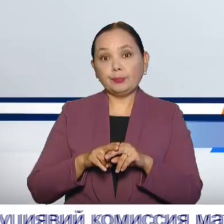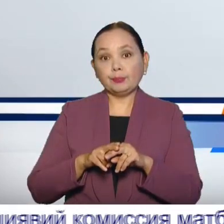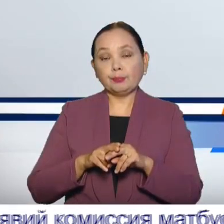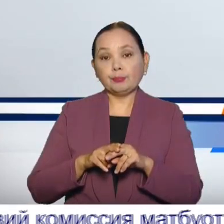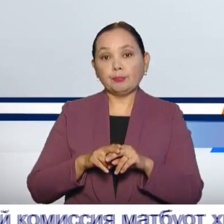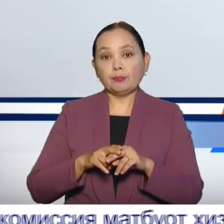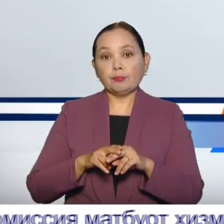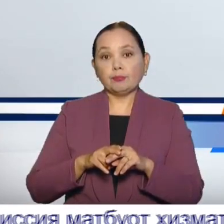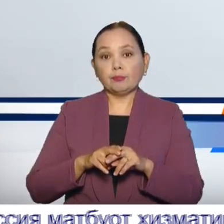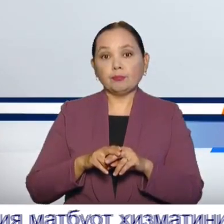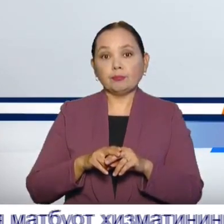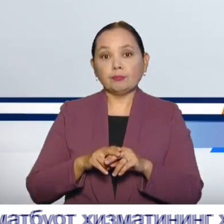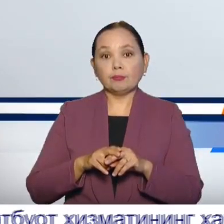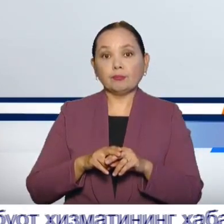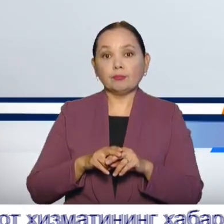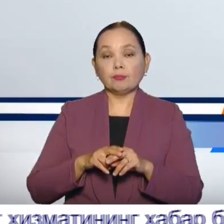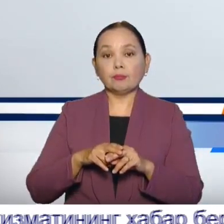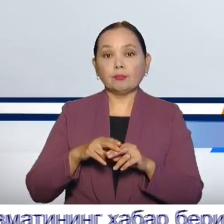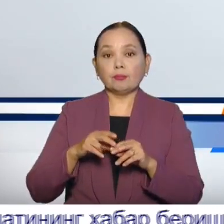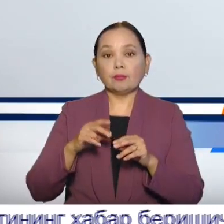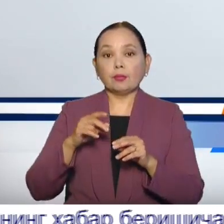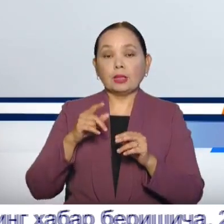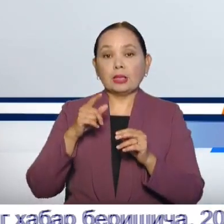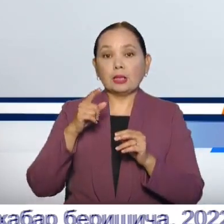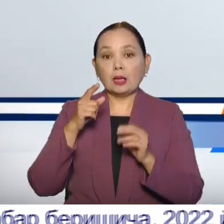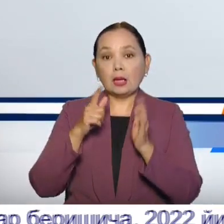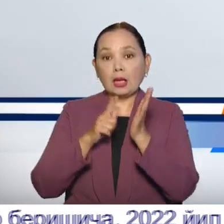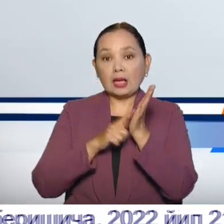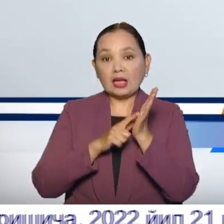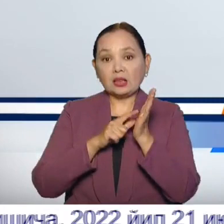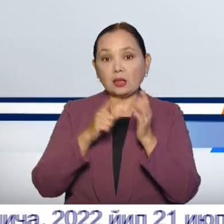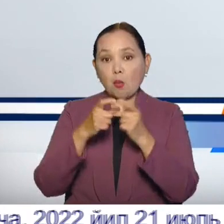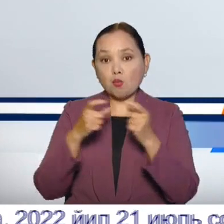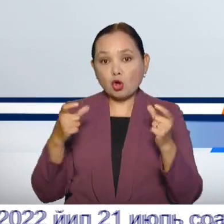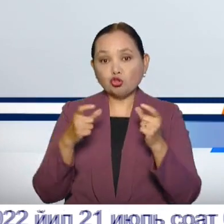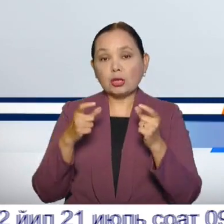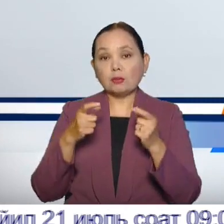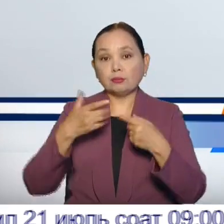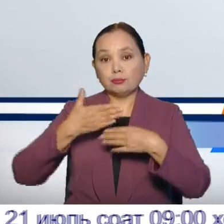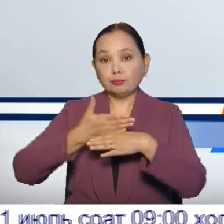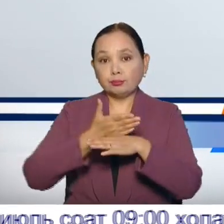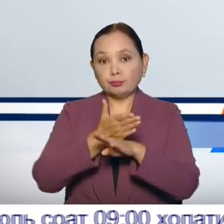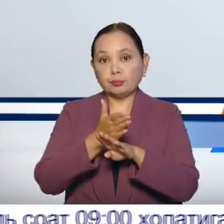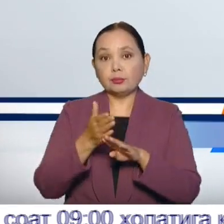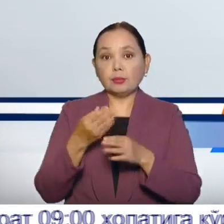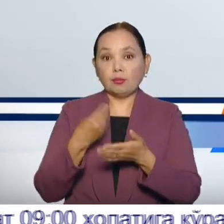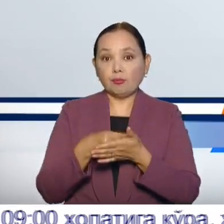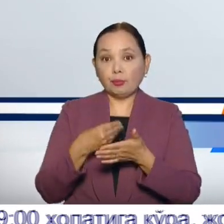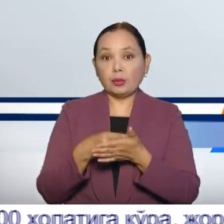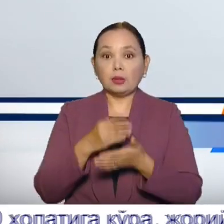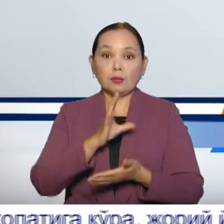men 7 pochka, Muhammad 7 pochka, Abdulatov 9 pochka